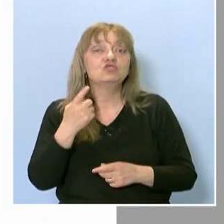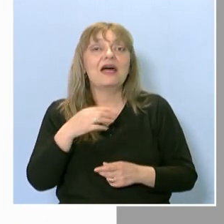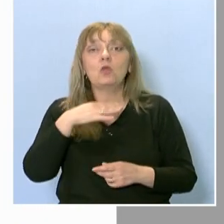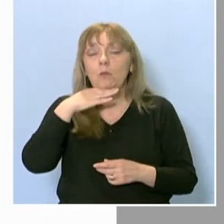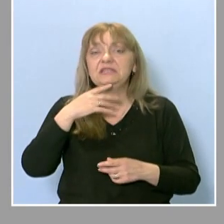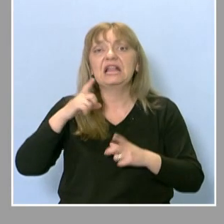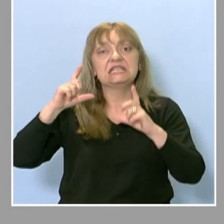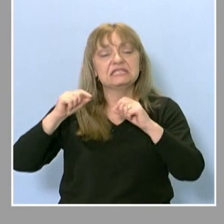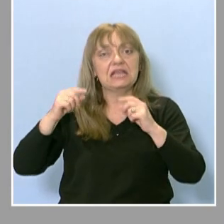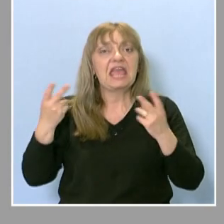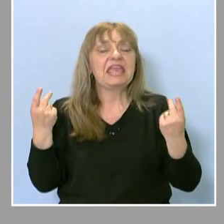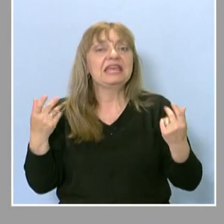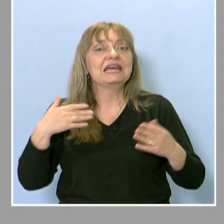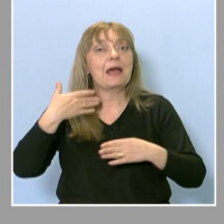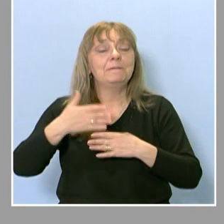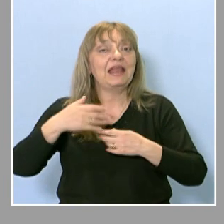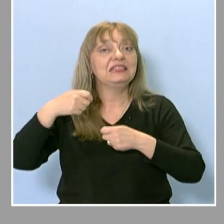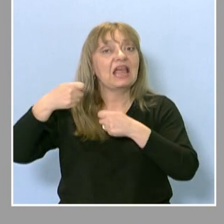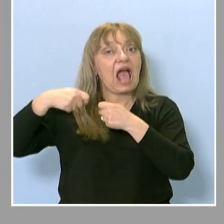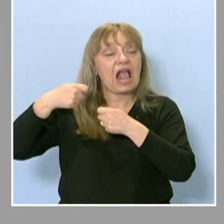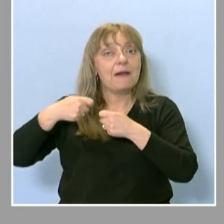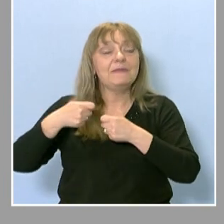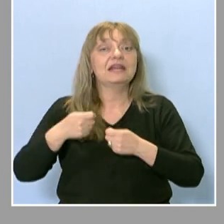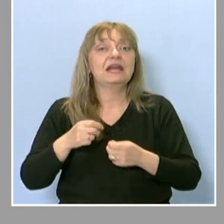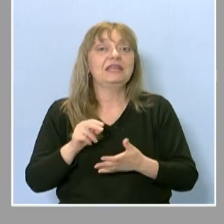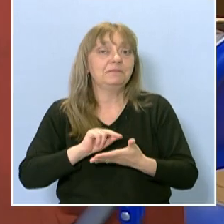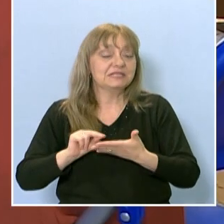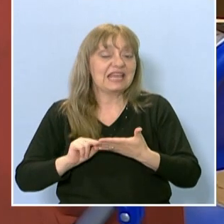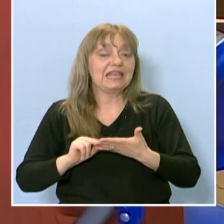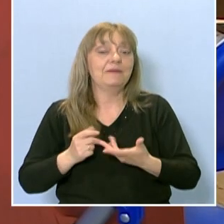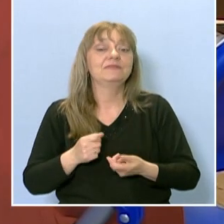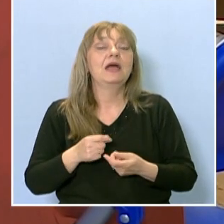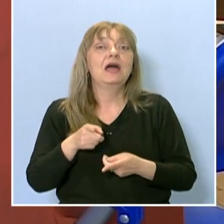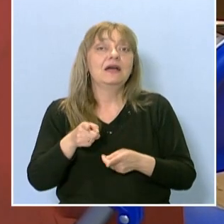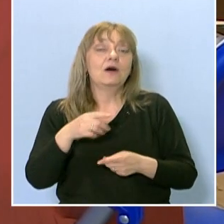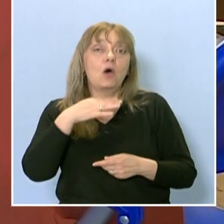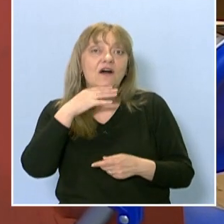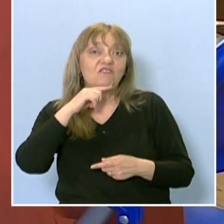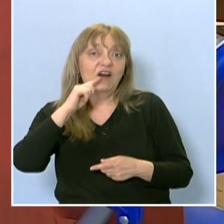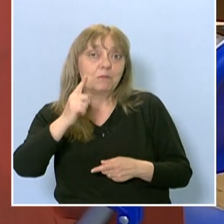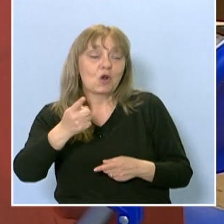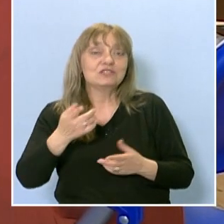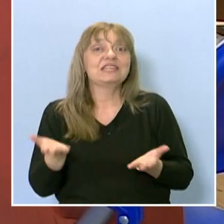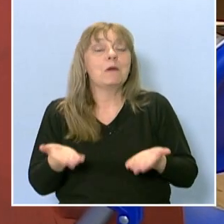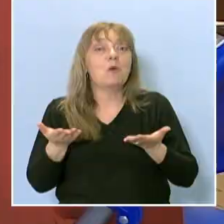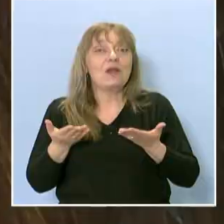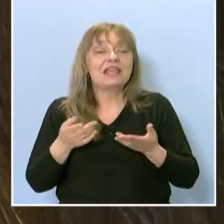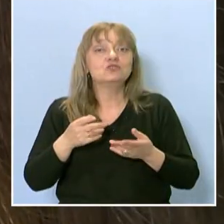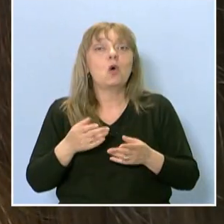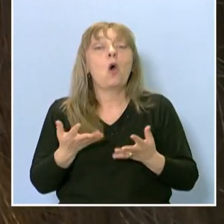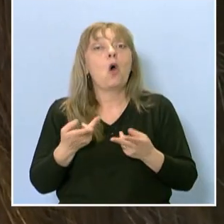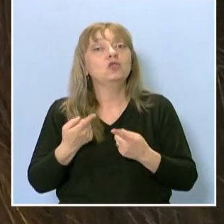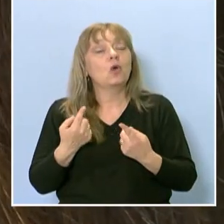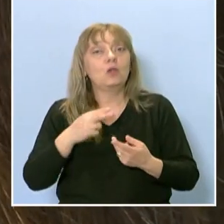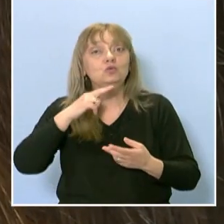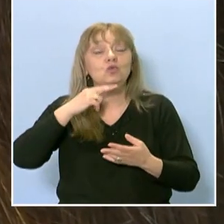игра пред камера и писане на кинокритика. Според нейния опит, задаването на въпроси е по-лесно от отговорите, а разговорът за подкаст